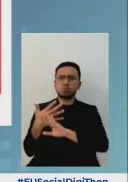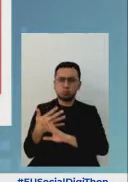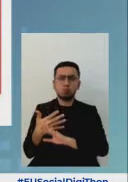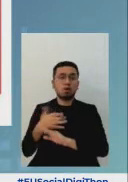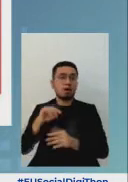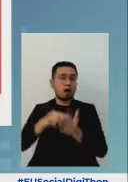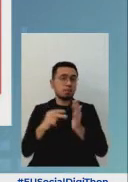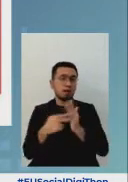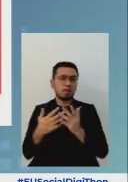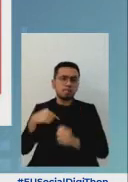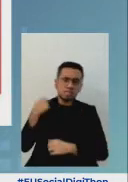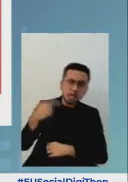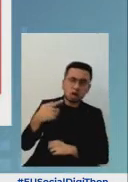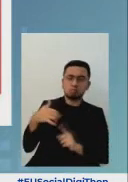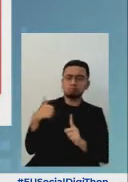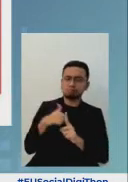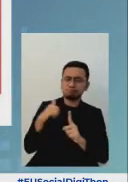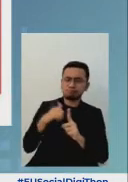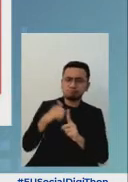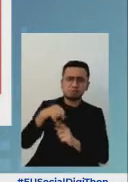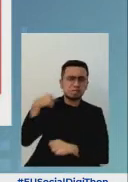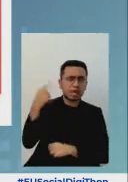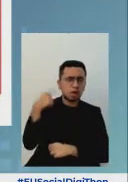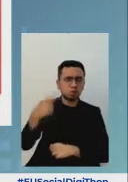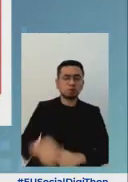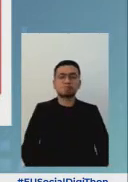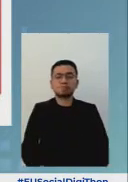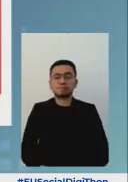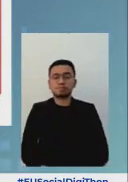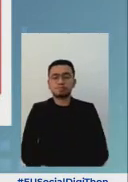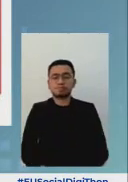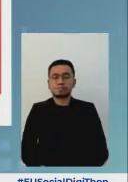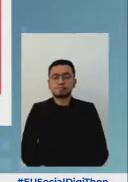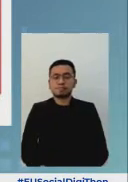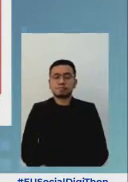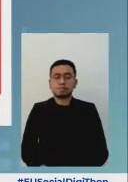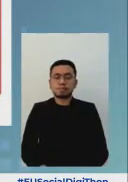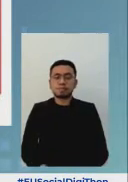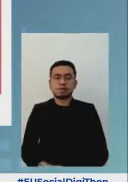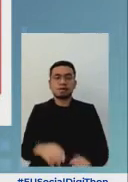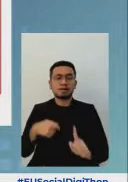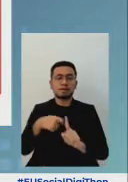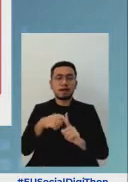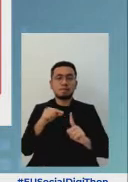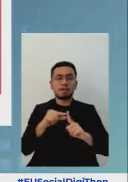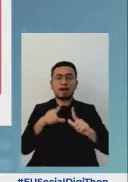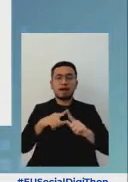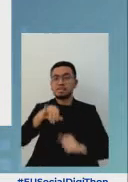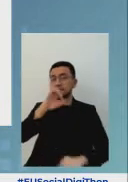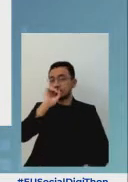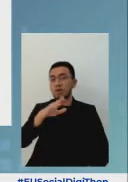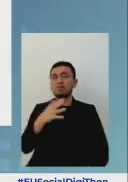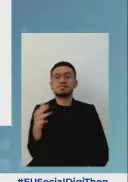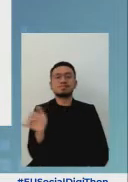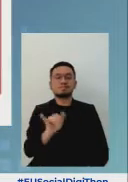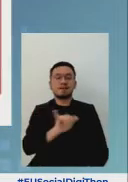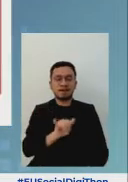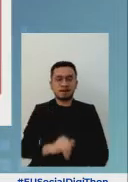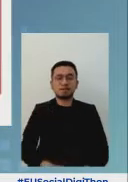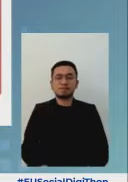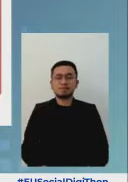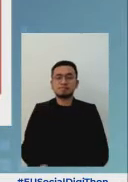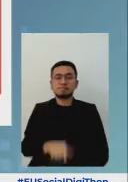dalam kehidupan mereka sehari-hari. Komisi Perlindungan Anak Indonesia juga menyatakan bahwa jumlah